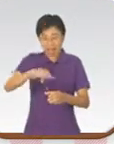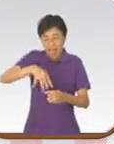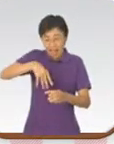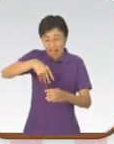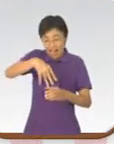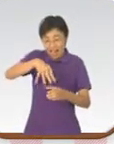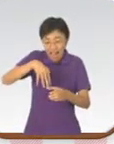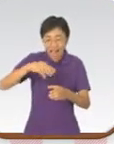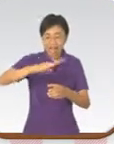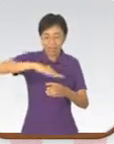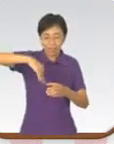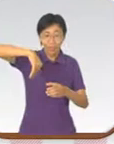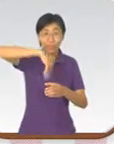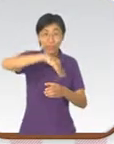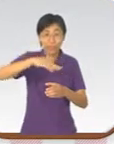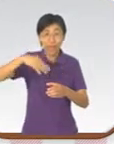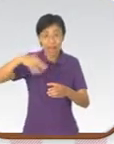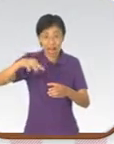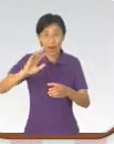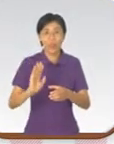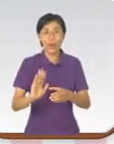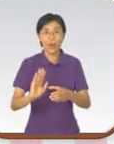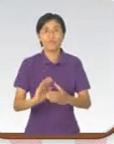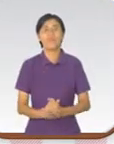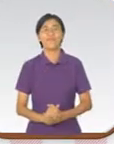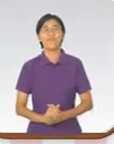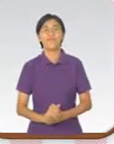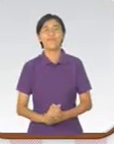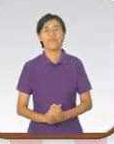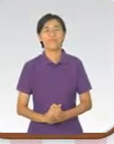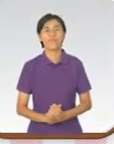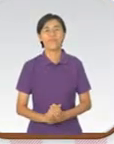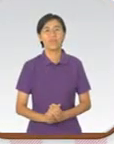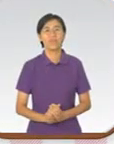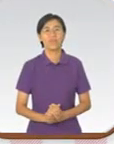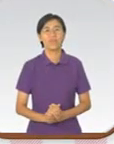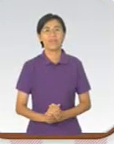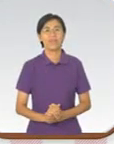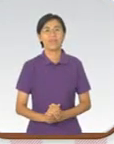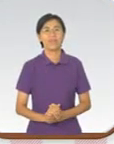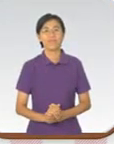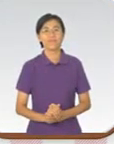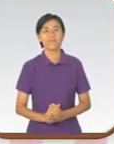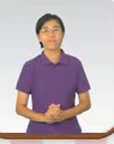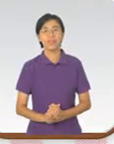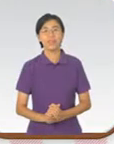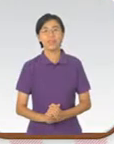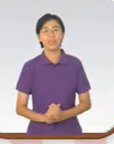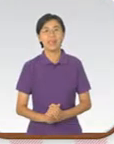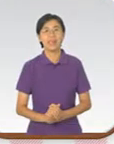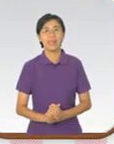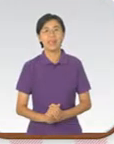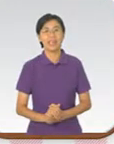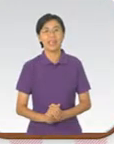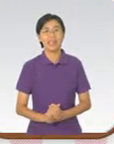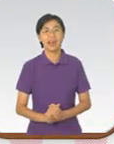นั่นแหละค่ะแล้วสุดท้ายจบลงไปเลยปุ๊บกดลงไปเลยเสร็จแล้วแล้วเดี๋ยวเราจะแต่งขอบทีหลังนะคะ อ ีกอันนึงไ